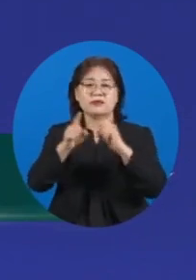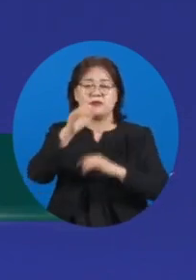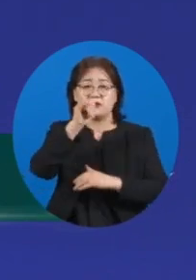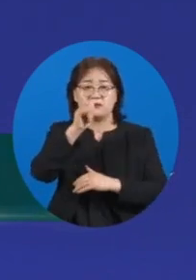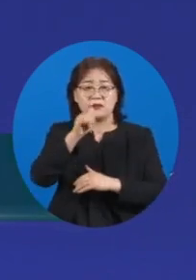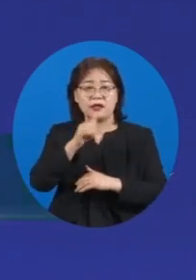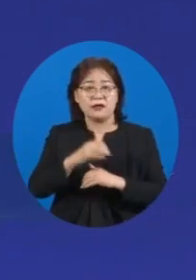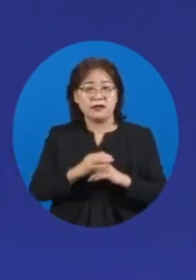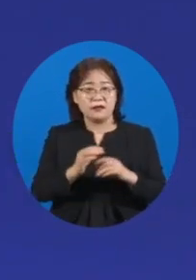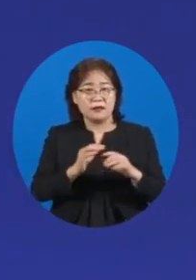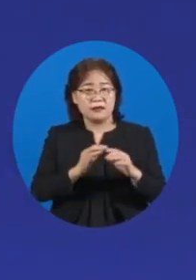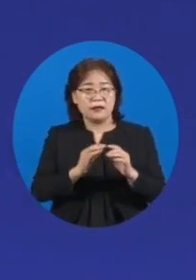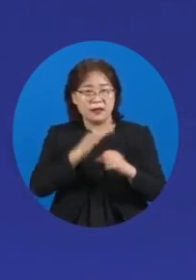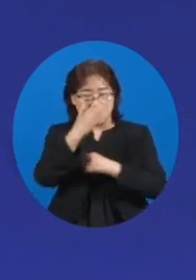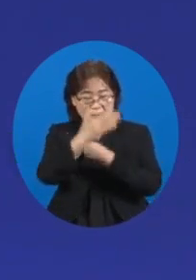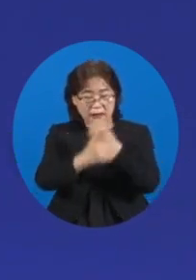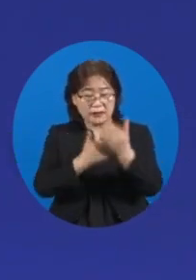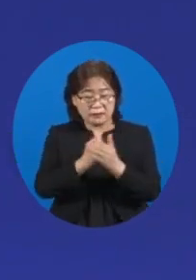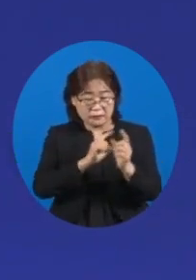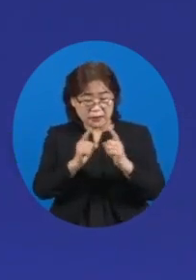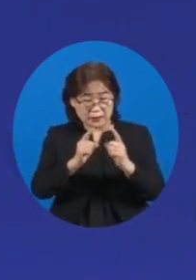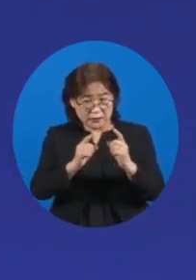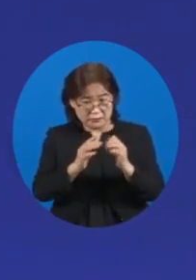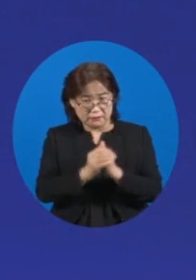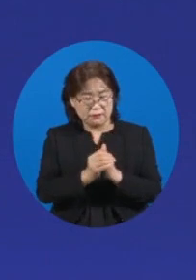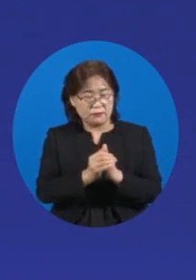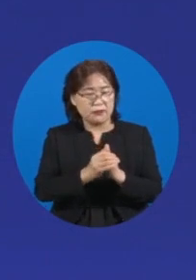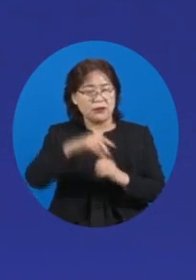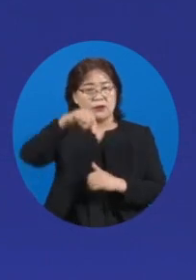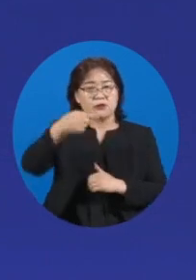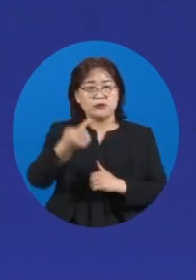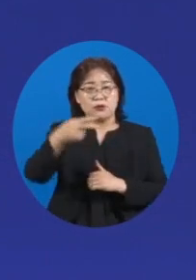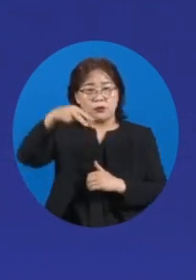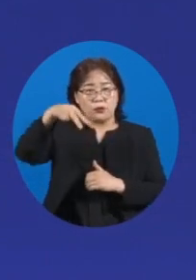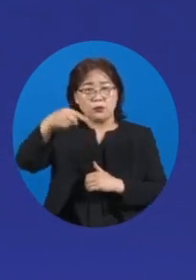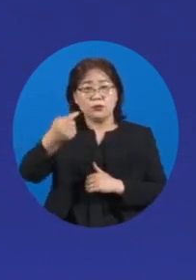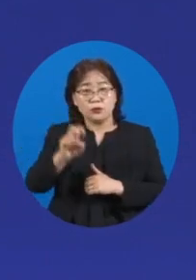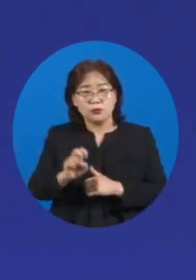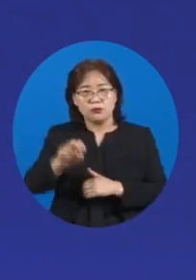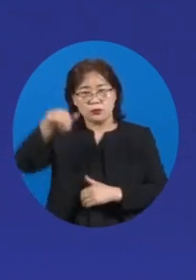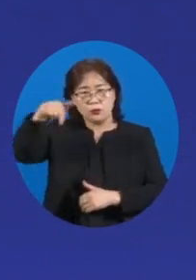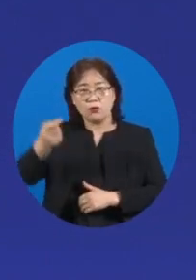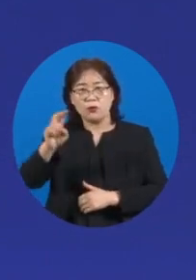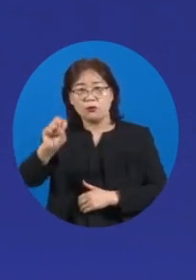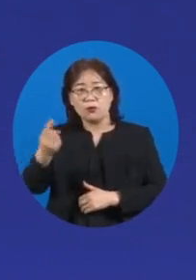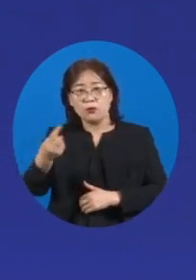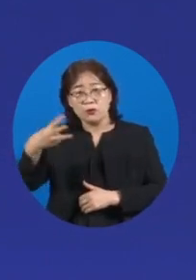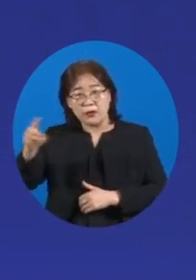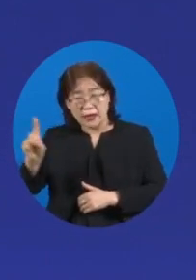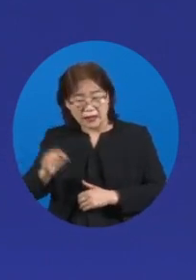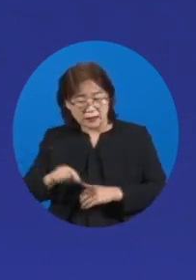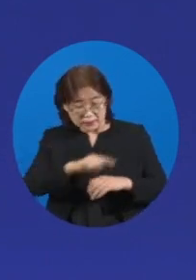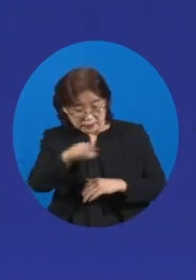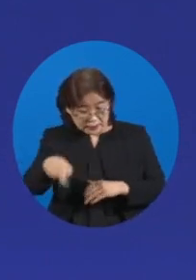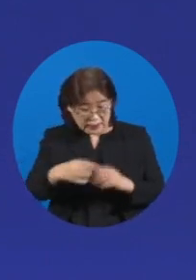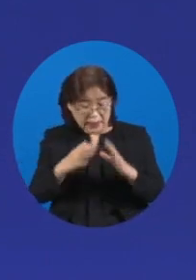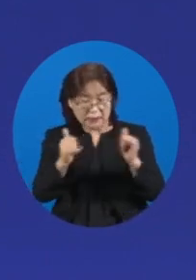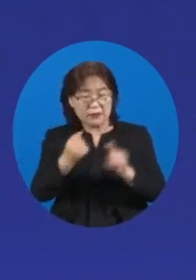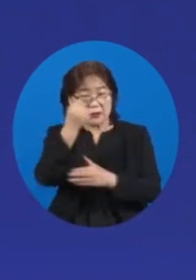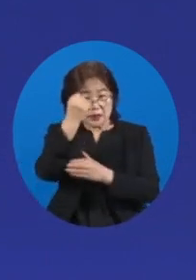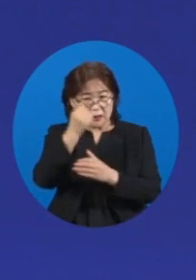그래서 성경을 보게 되면 소동 과거 몰아 의 사람들이 타락하고 그들이 범죄 했는데